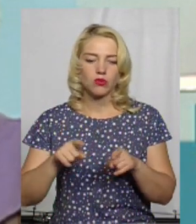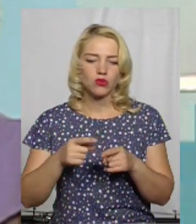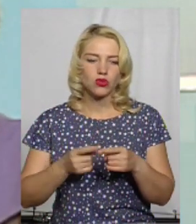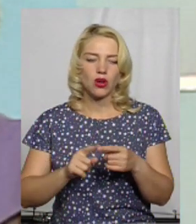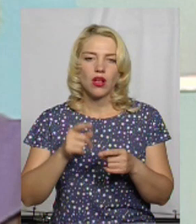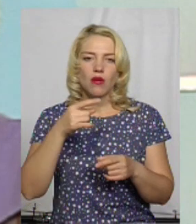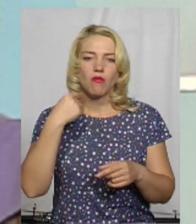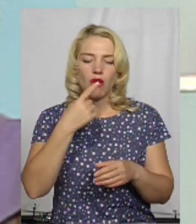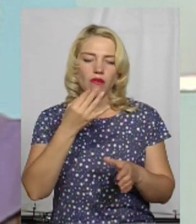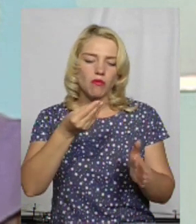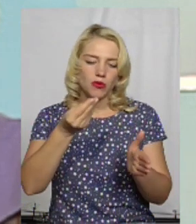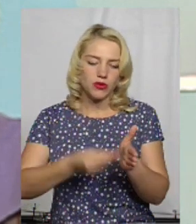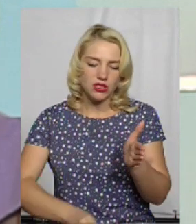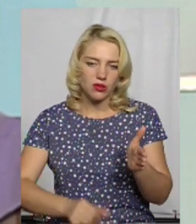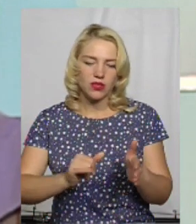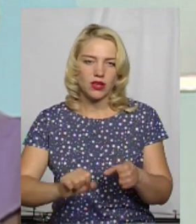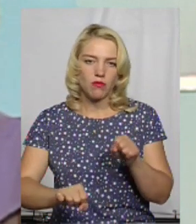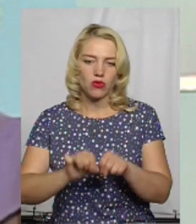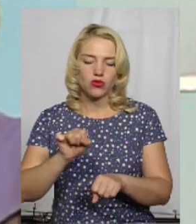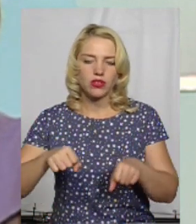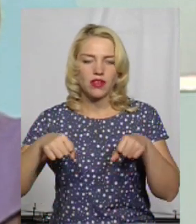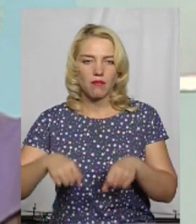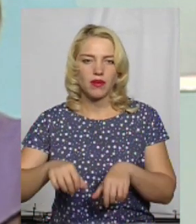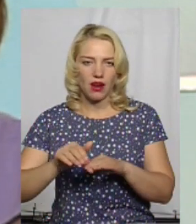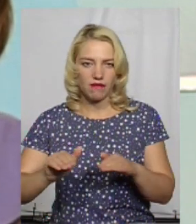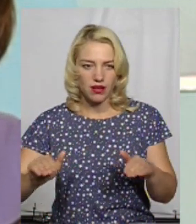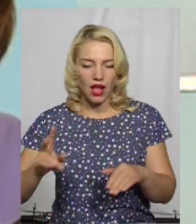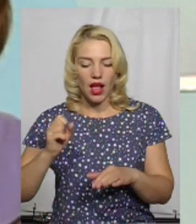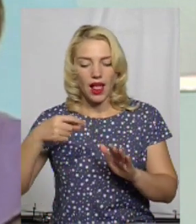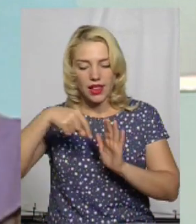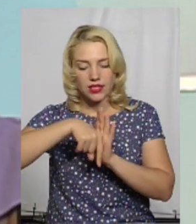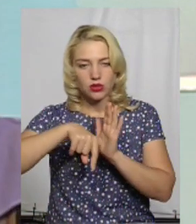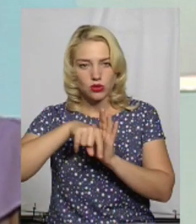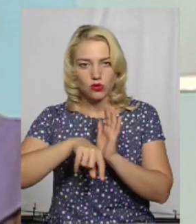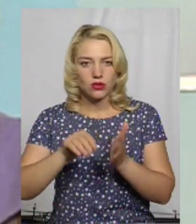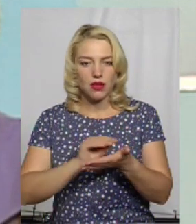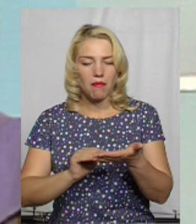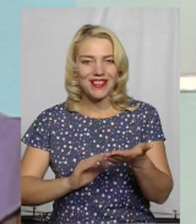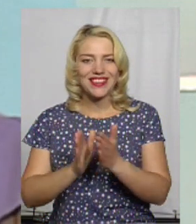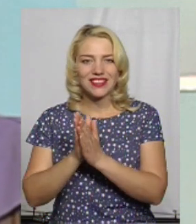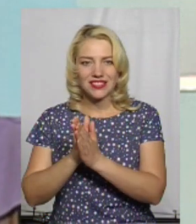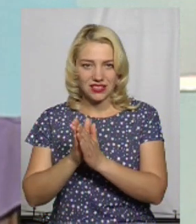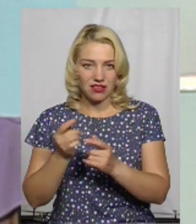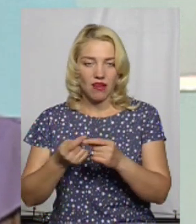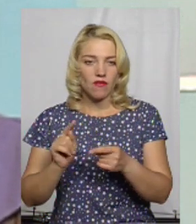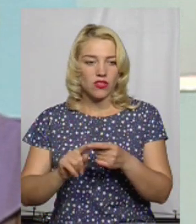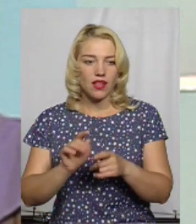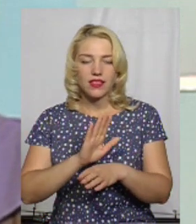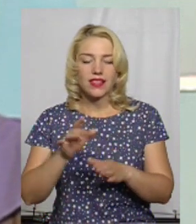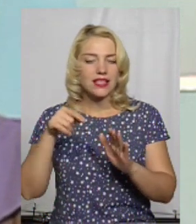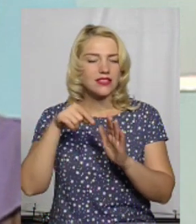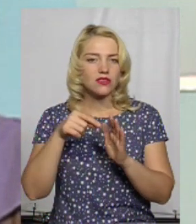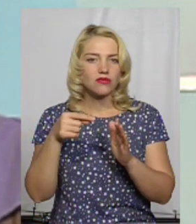про дискримінацію і порушення прав. Але суть петиції, вона, скажімо так, не